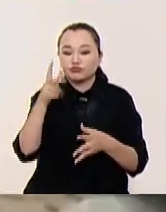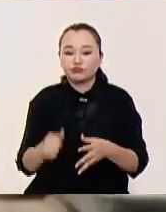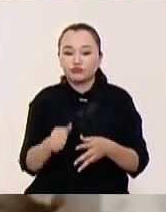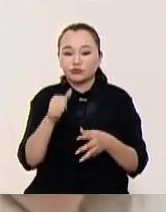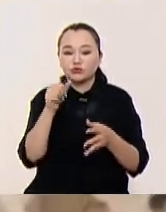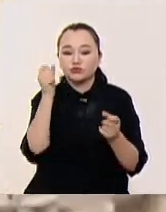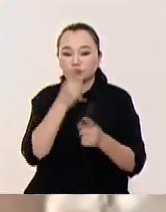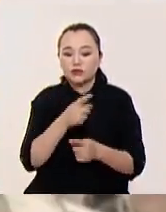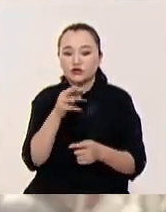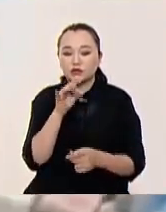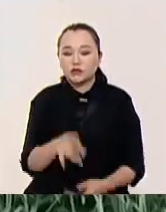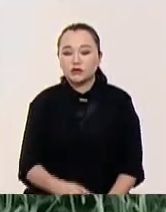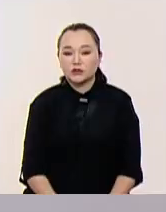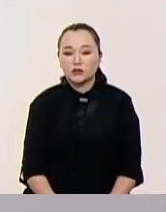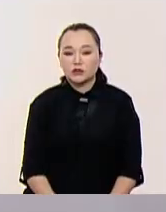узнавала Жанар Слуханова.